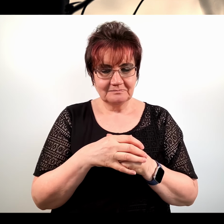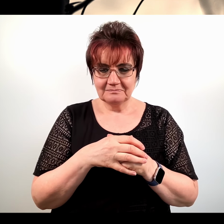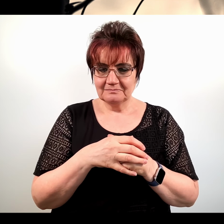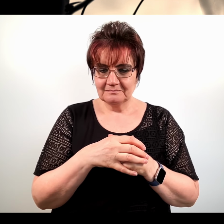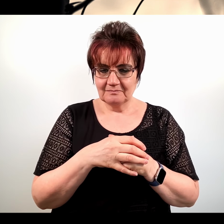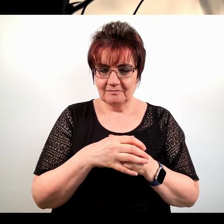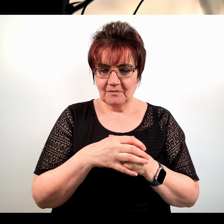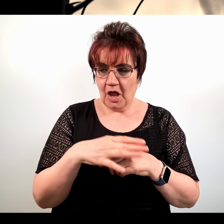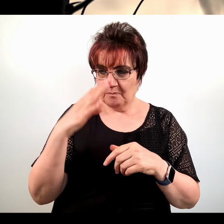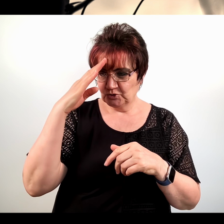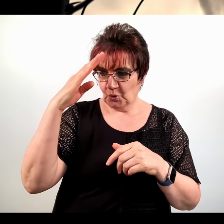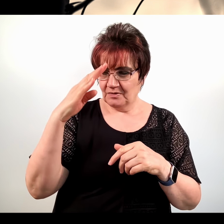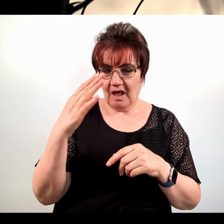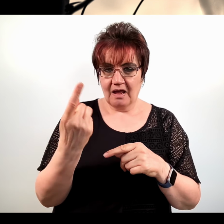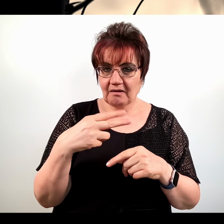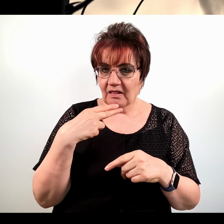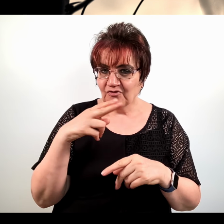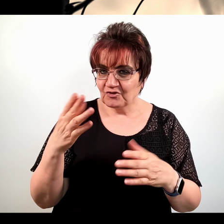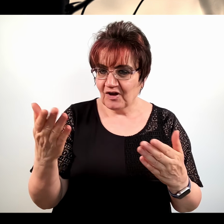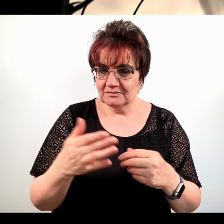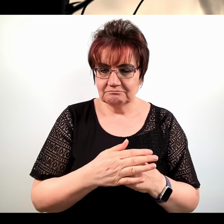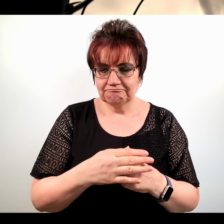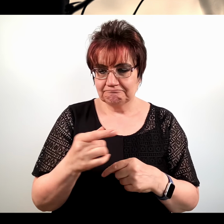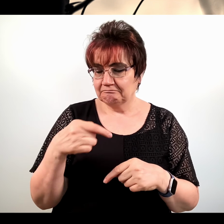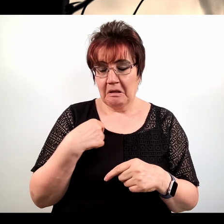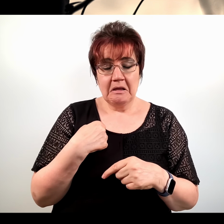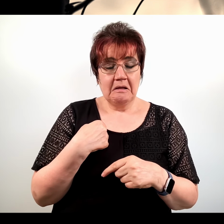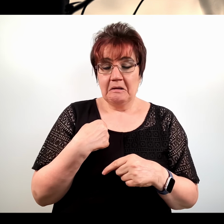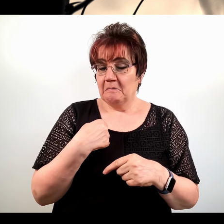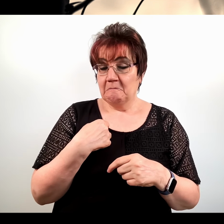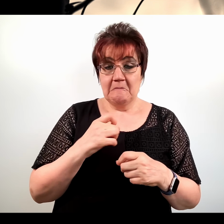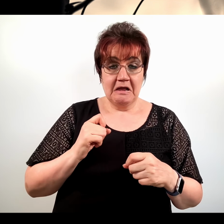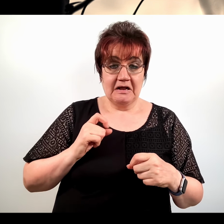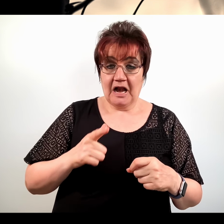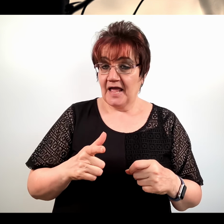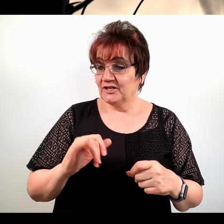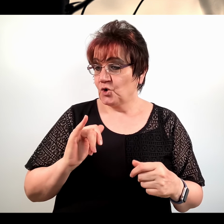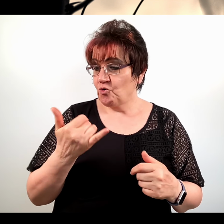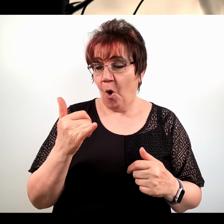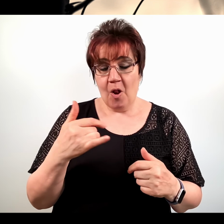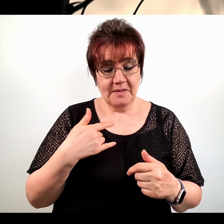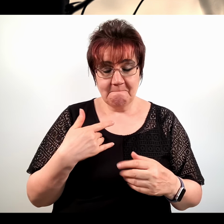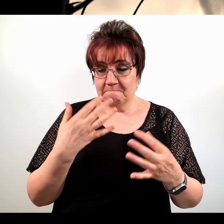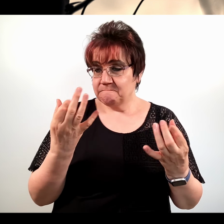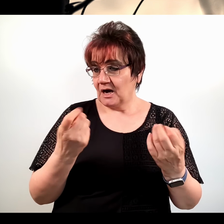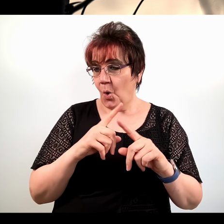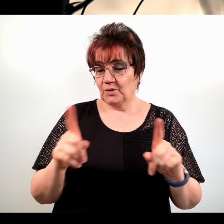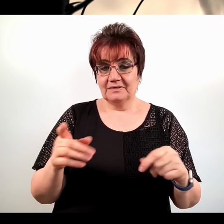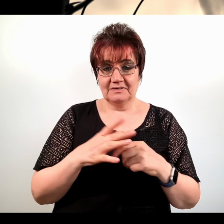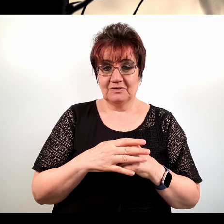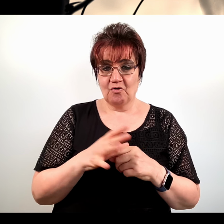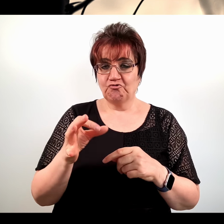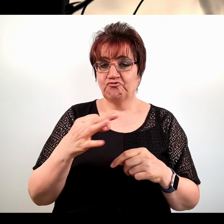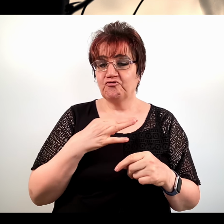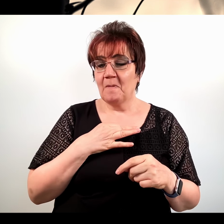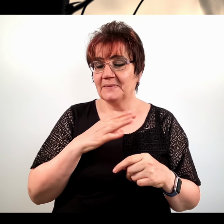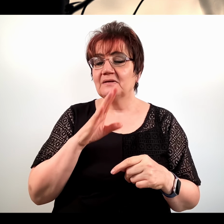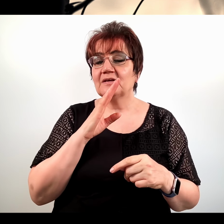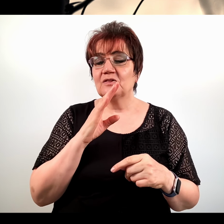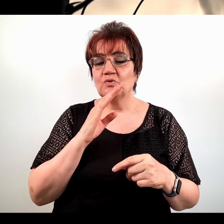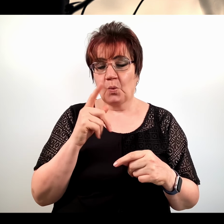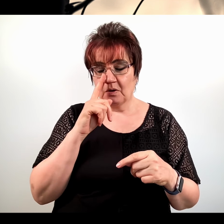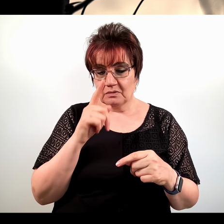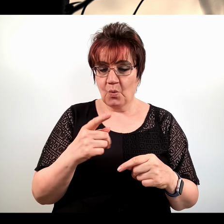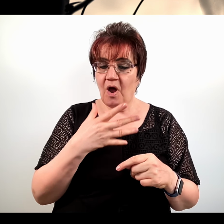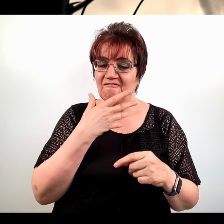!« Doch der Soldat sprach, »Ich brauche keinen Reichtum und kein Gold. Mir genügt ein